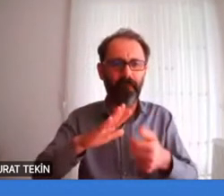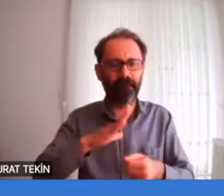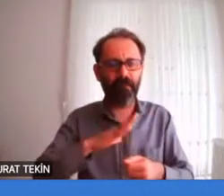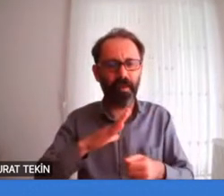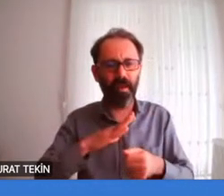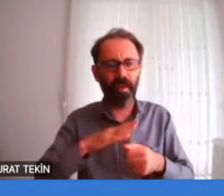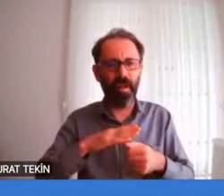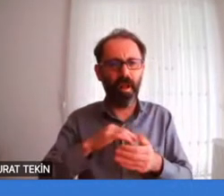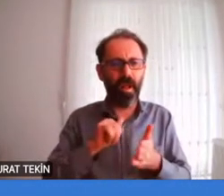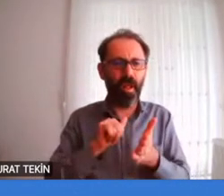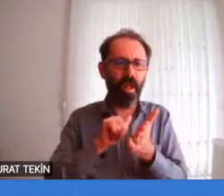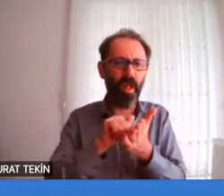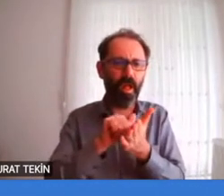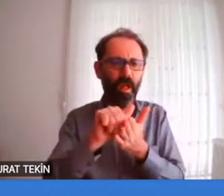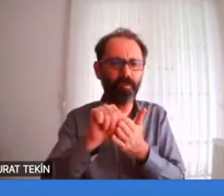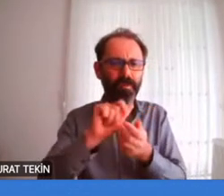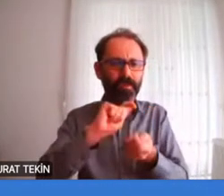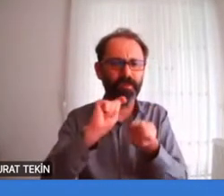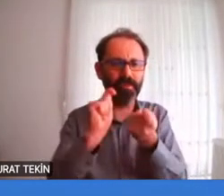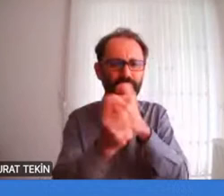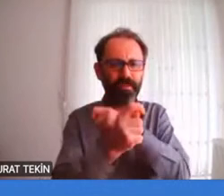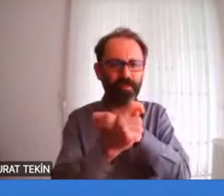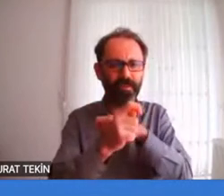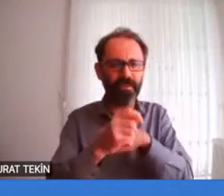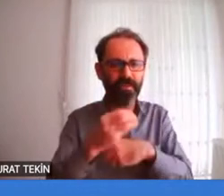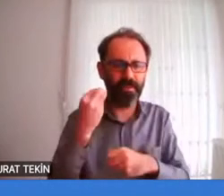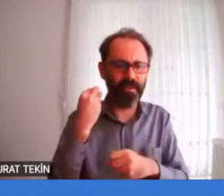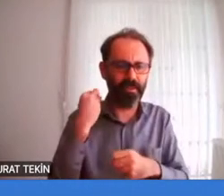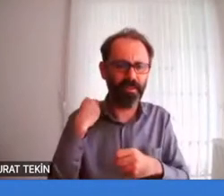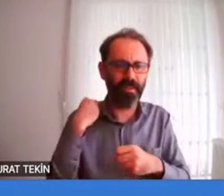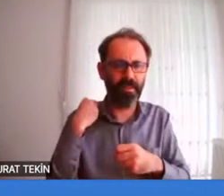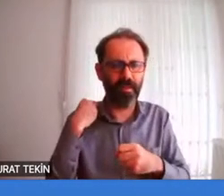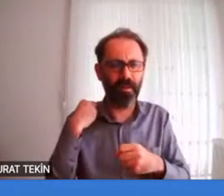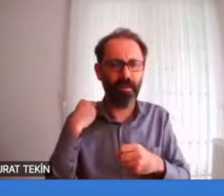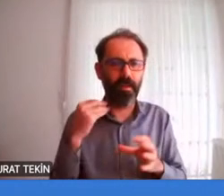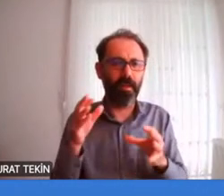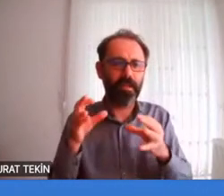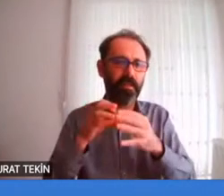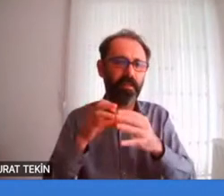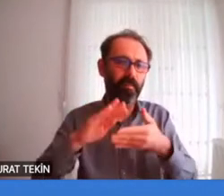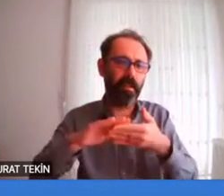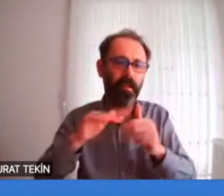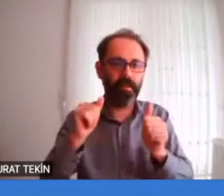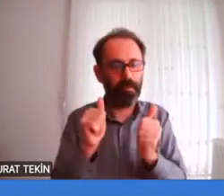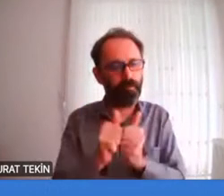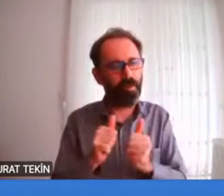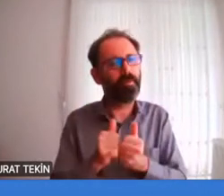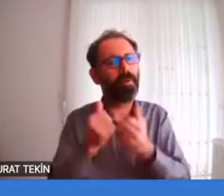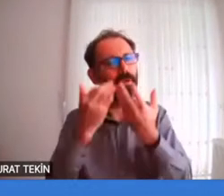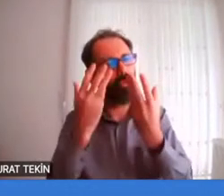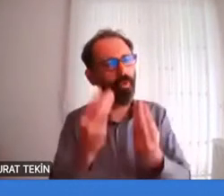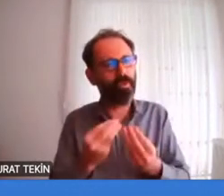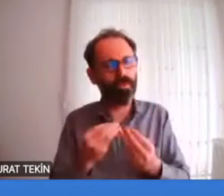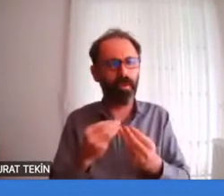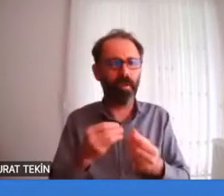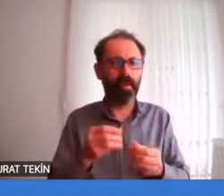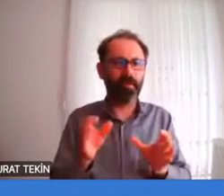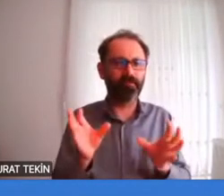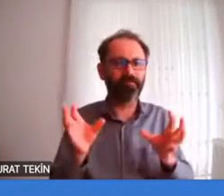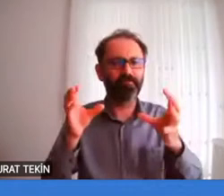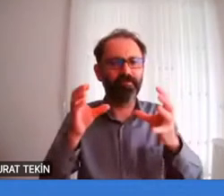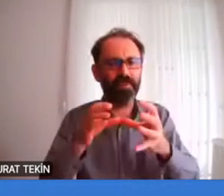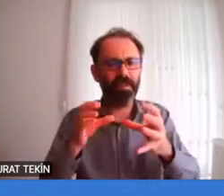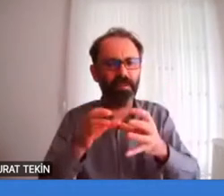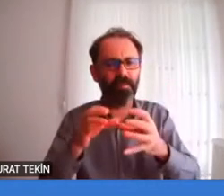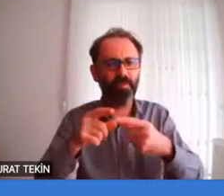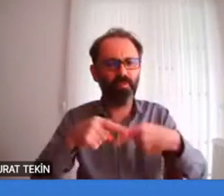Sevda kaldı. Bir de ana dörtlüğü vardı. O dörtlüğü de sadece Sevda kaldı. Biz birçok